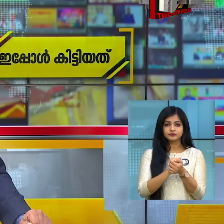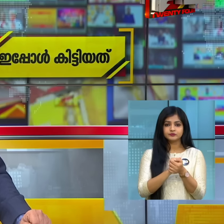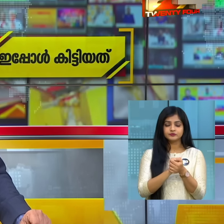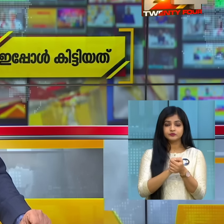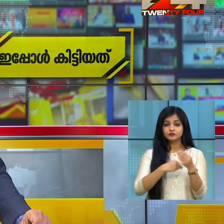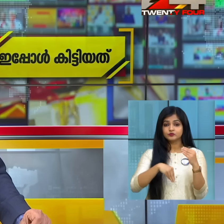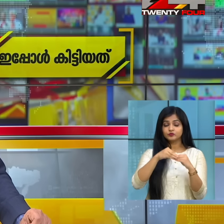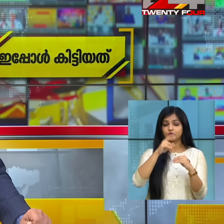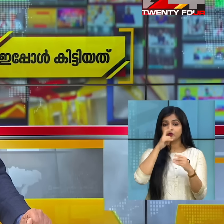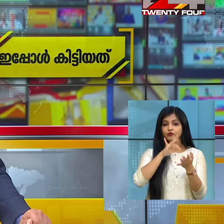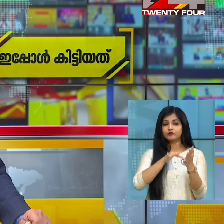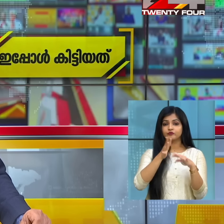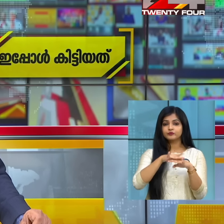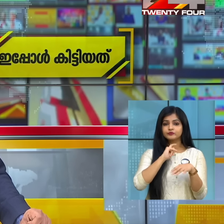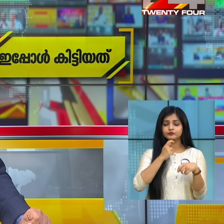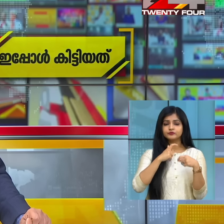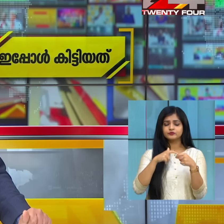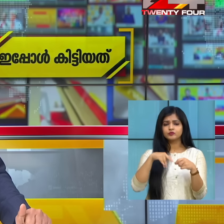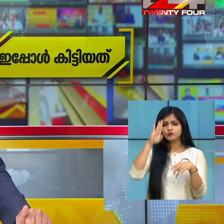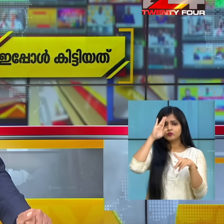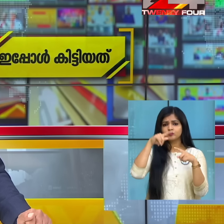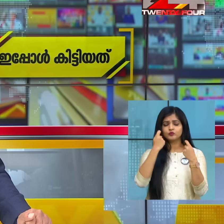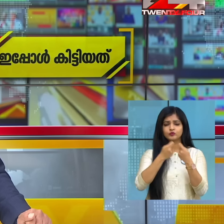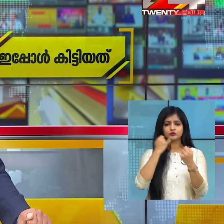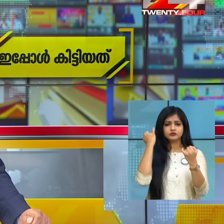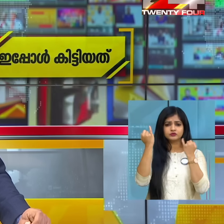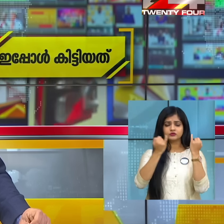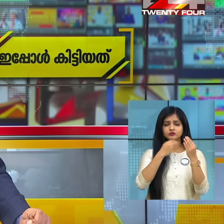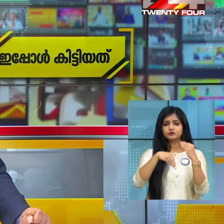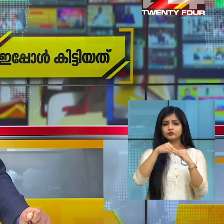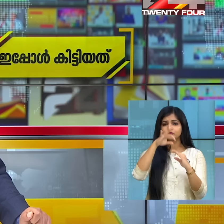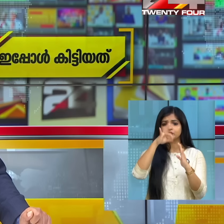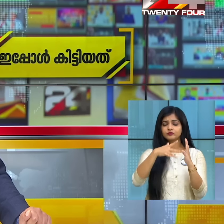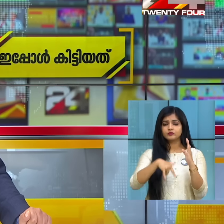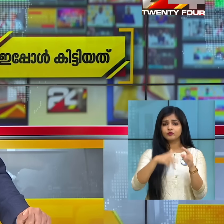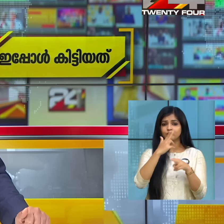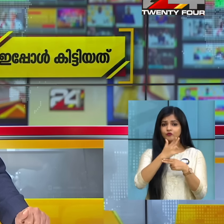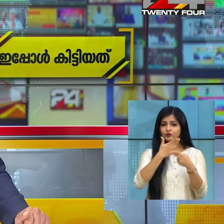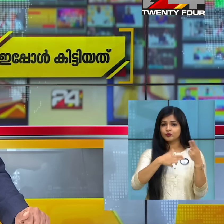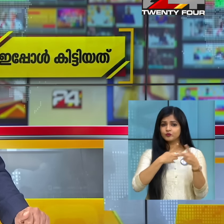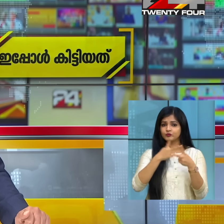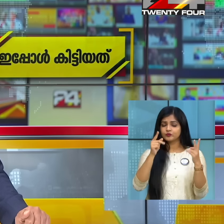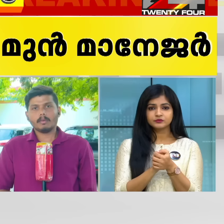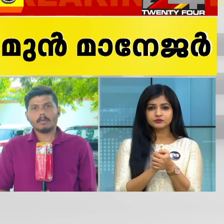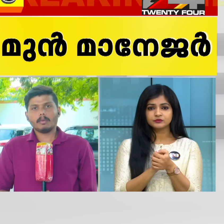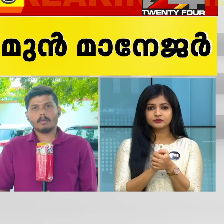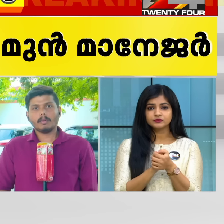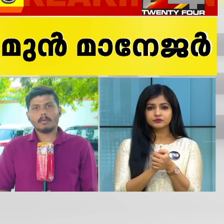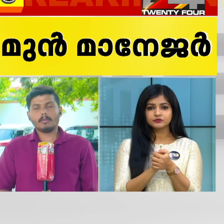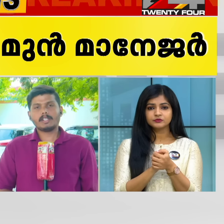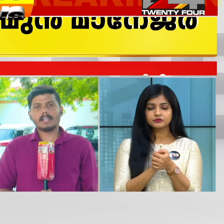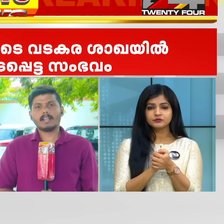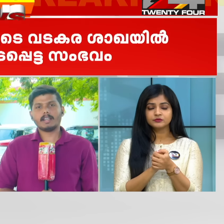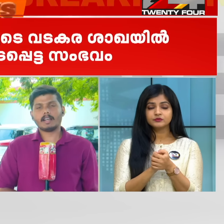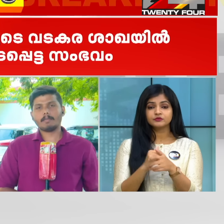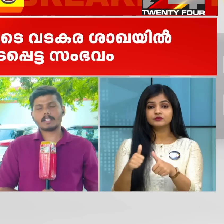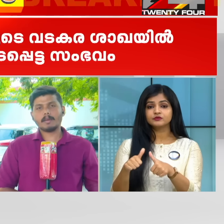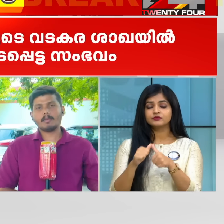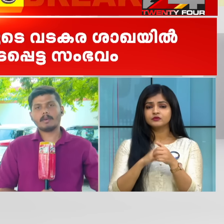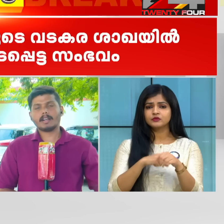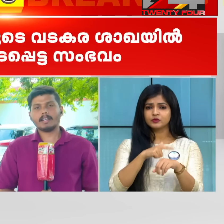അഭിജിത്ത് മുഴക്കുന്നുണ്ട് ഇപ്പോൾ കോഴിക്കോട്. അഭിജിത്ത്, ഈ പോലീസ് അന്വേഷണത്തിൽ വ്യക്തമായ കാര്യങ്ങൾ എന്തൊക്കെയാണ്? ഇദ്ദേഹത്തിന്റെ വീഡിയോ സന്ദേശത്തിൽ പറയുന്നത് എന്താണ് അഭിജിത്ത്? ഉന്മേഷ്,